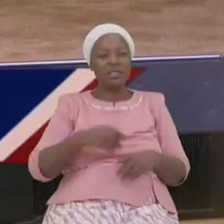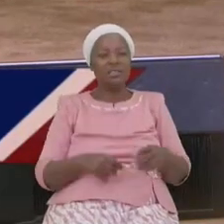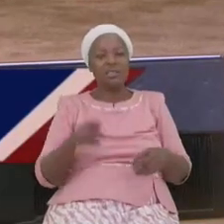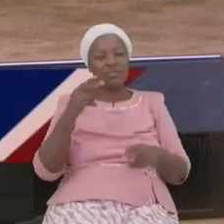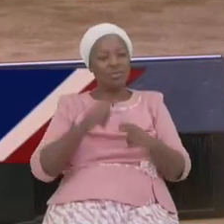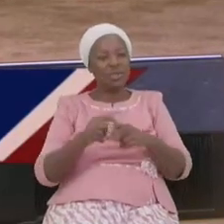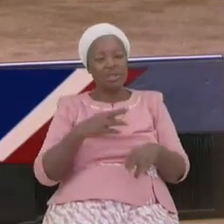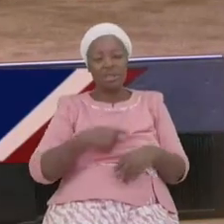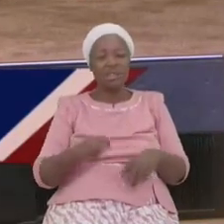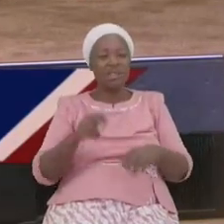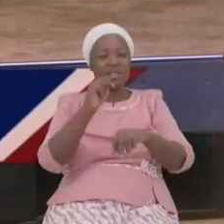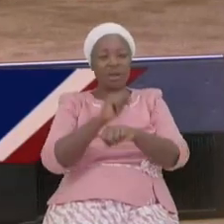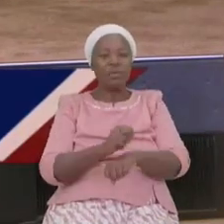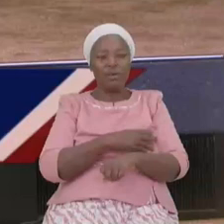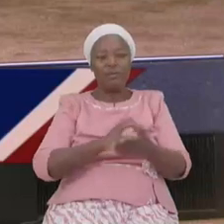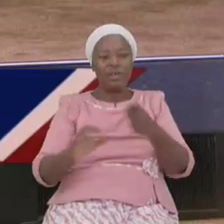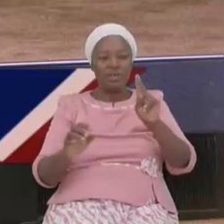se tenaient au-dessus de lui.